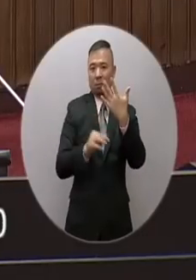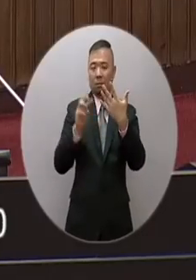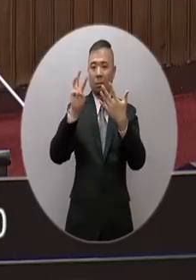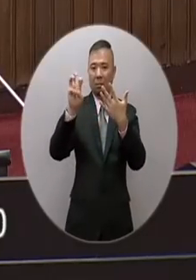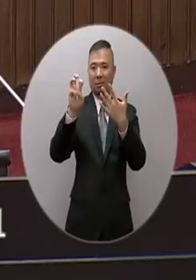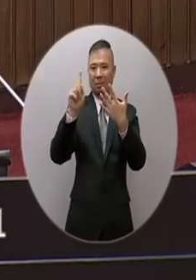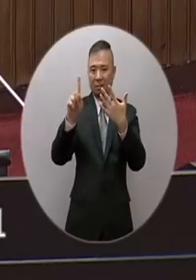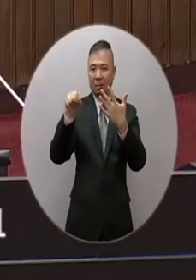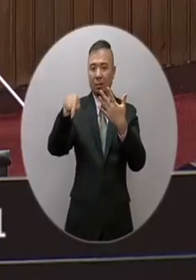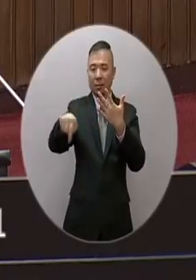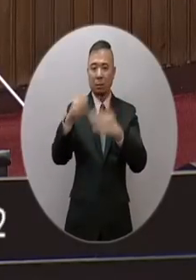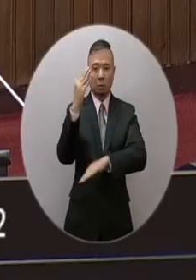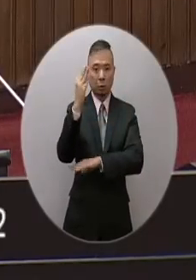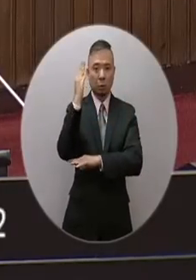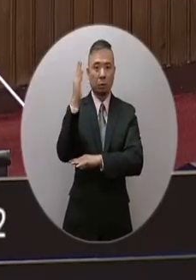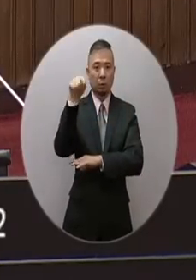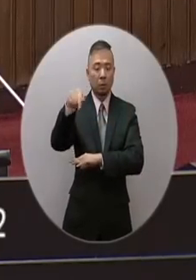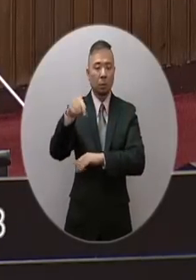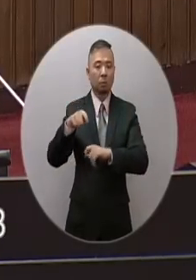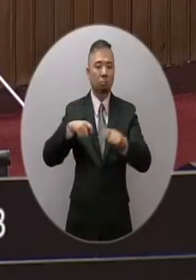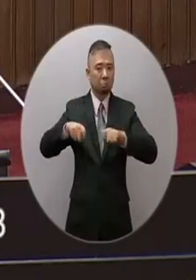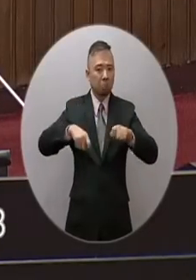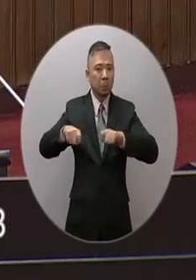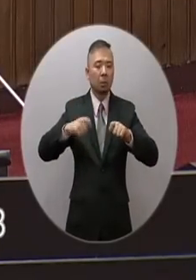积极回应的年龄层，